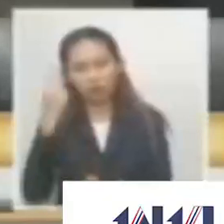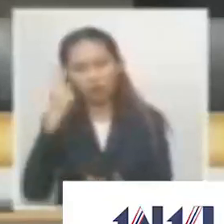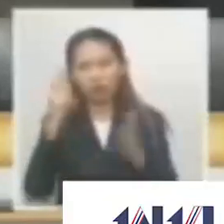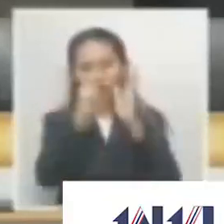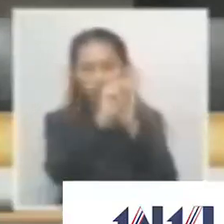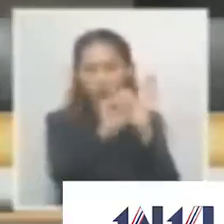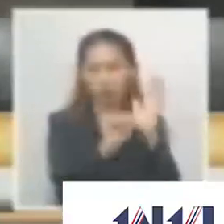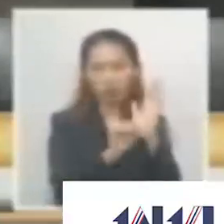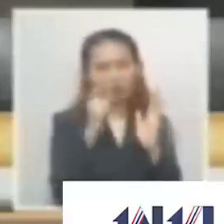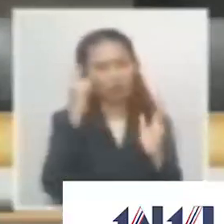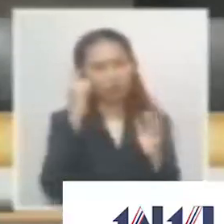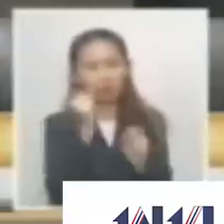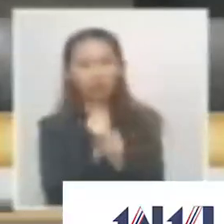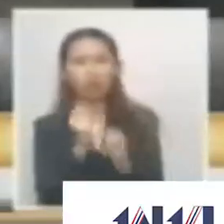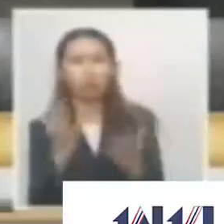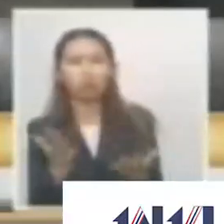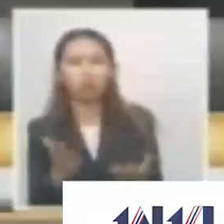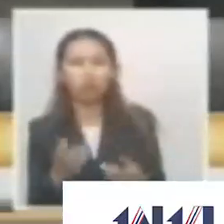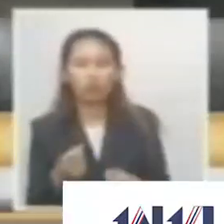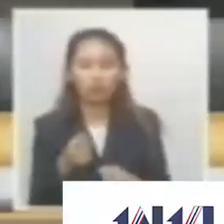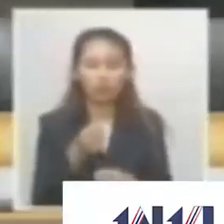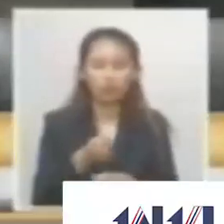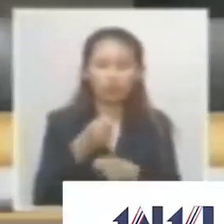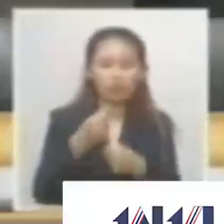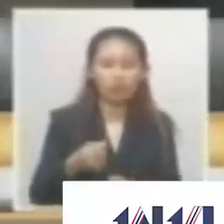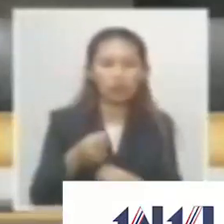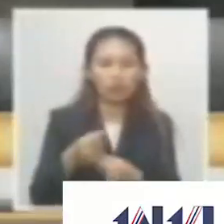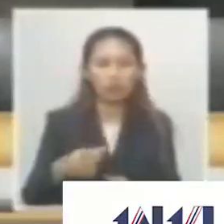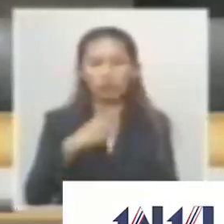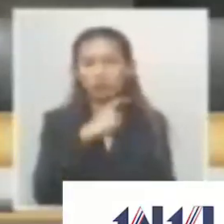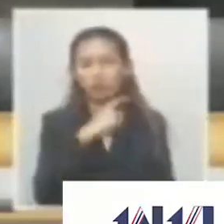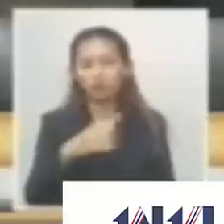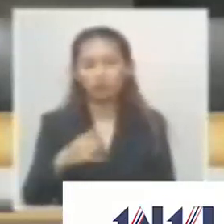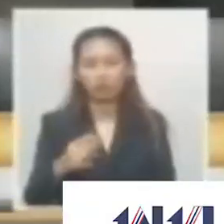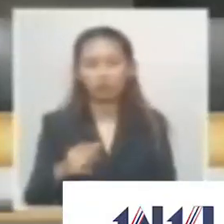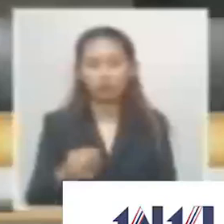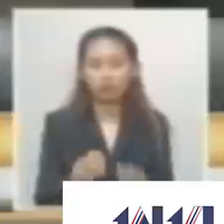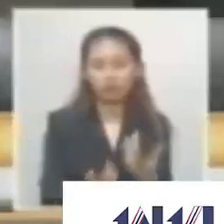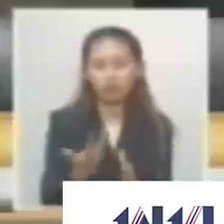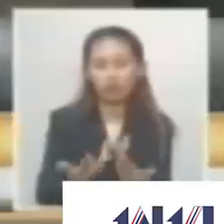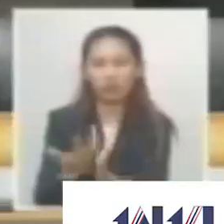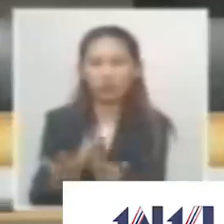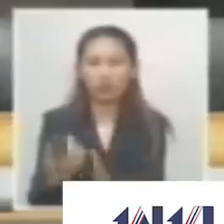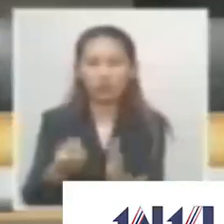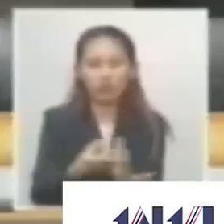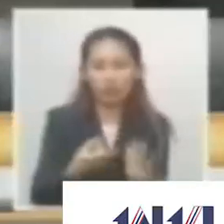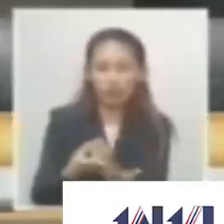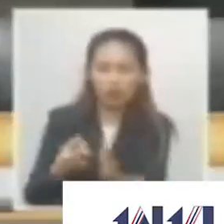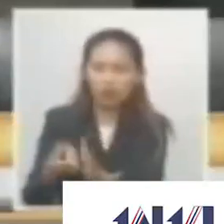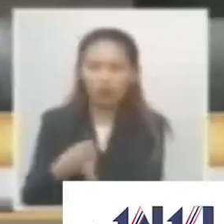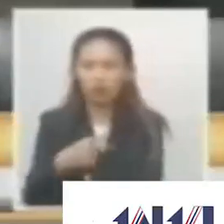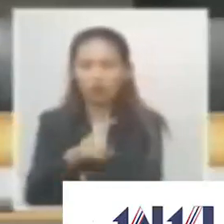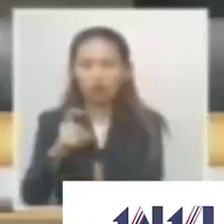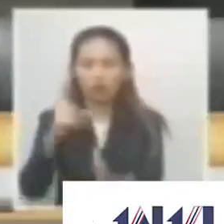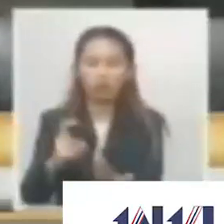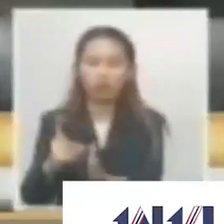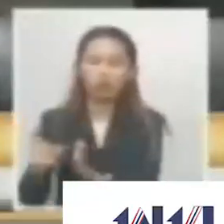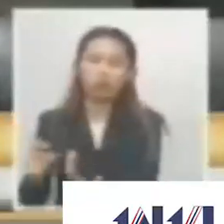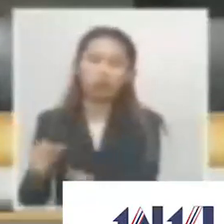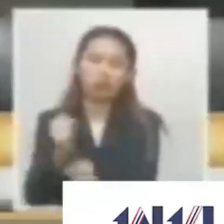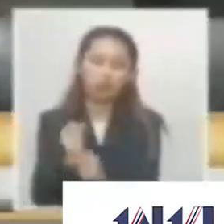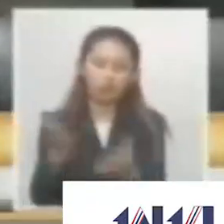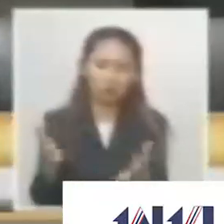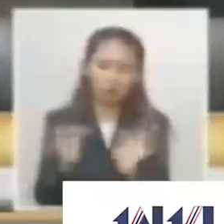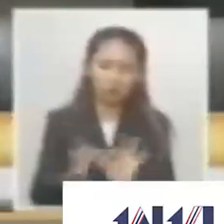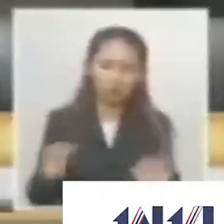ยกเลิกทำยังไงครับให้ยาฆ่าหญ้าหรืออะไรที่พูดถึง3ตัวนี้นะครับมันถูกลงจะแทรกแซงยังไงก็ขอรัฐบ